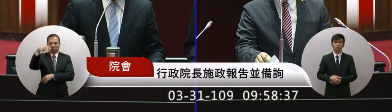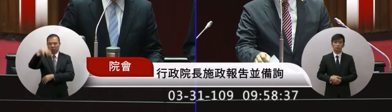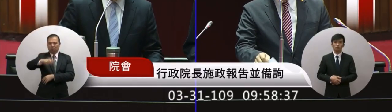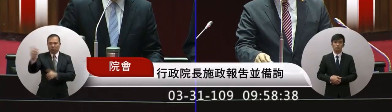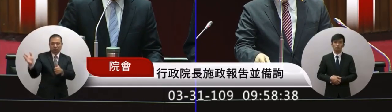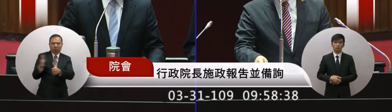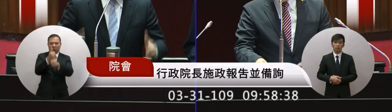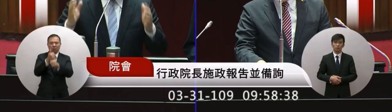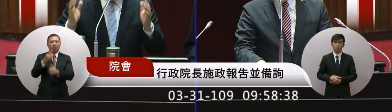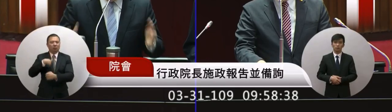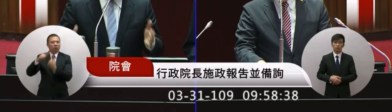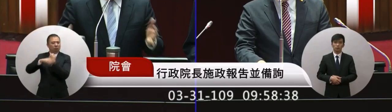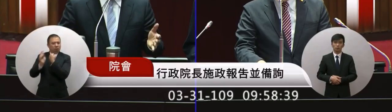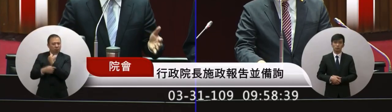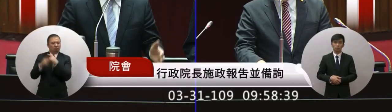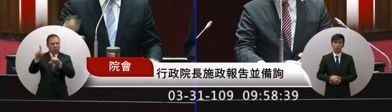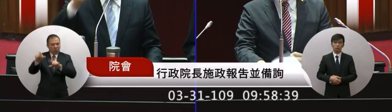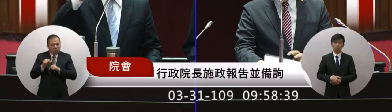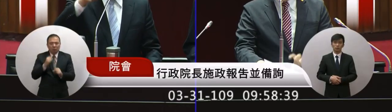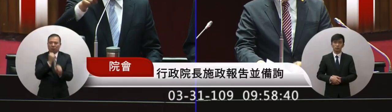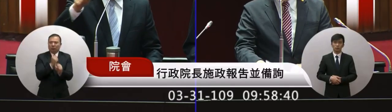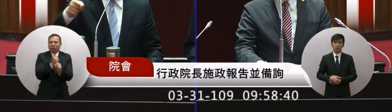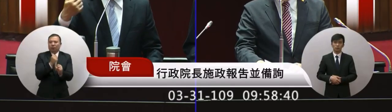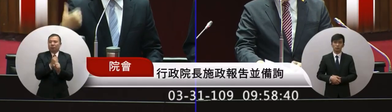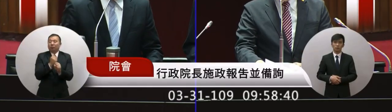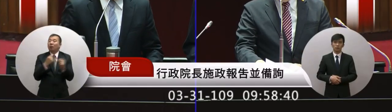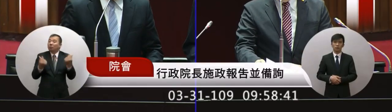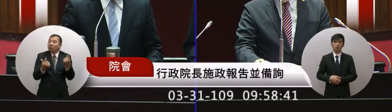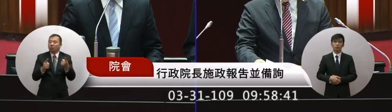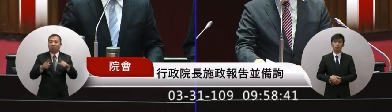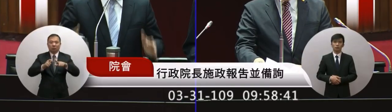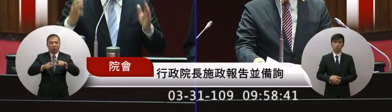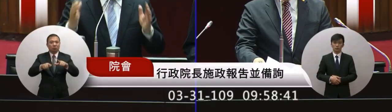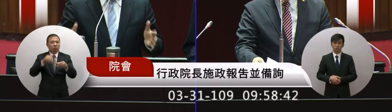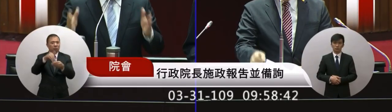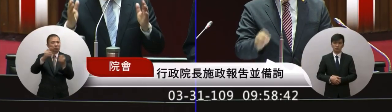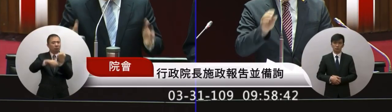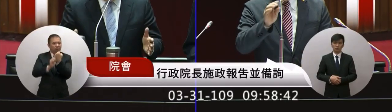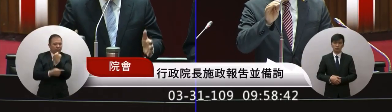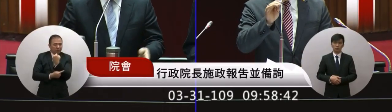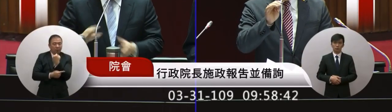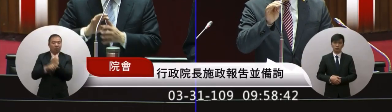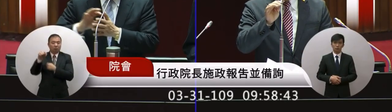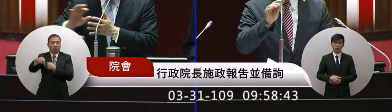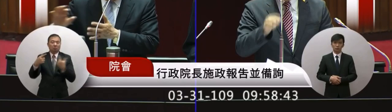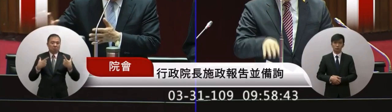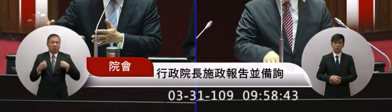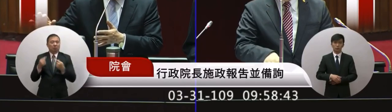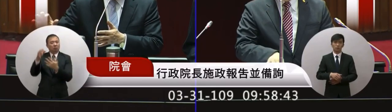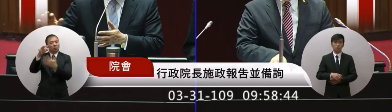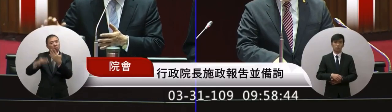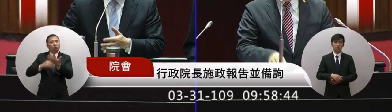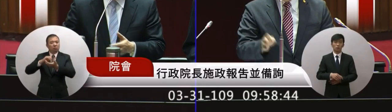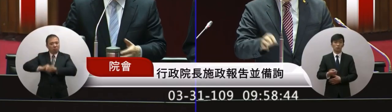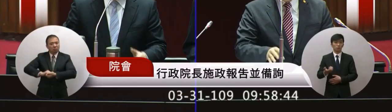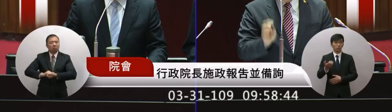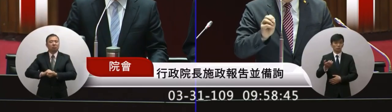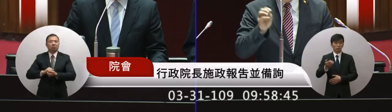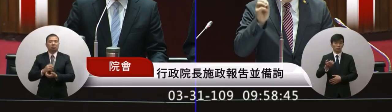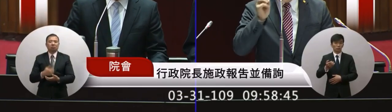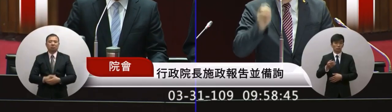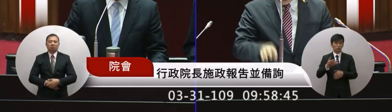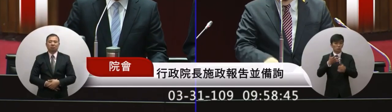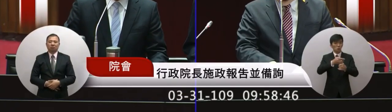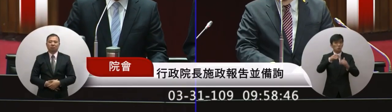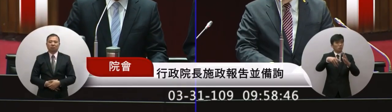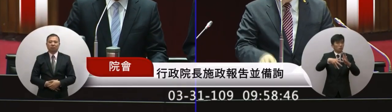法行政。这个依法行政包括公投法，那公投法规定是什么样的？ 这里面我刚请院长承